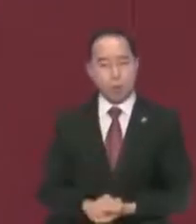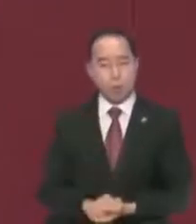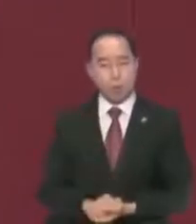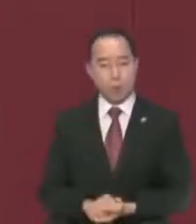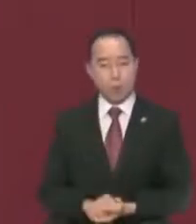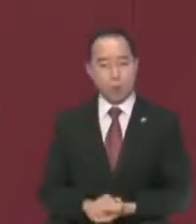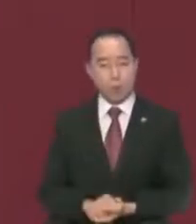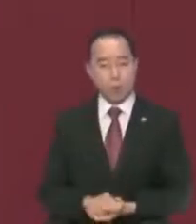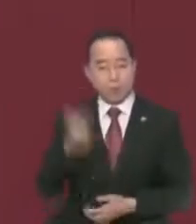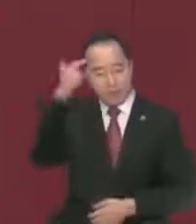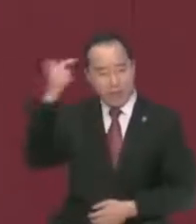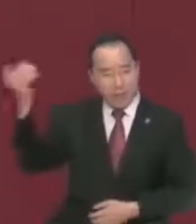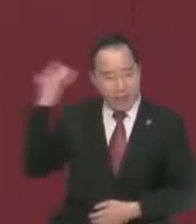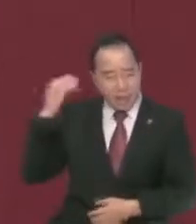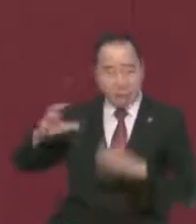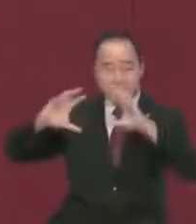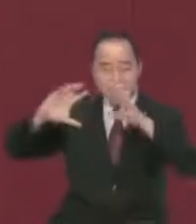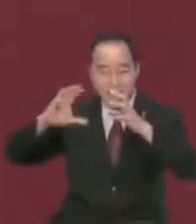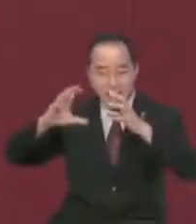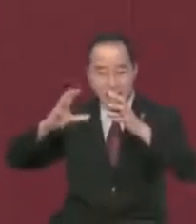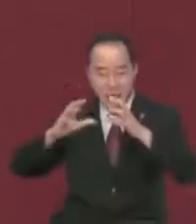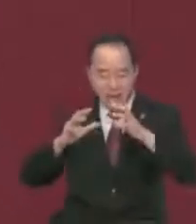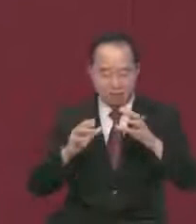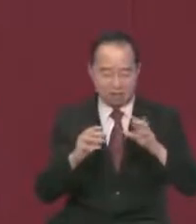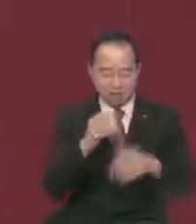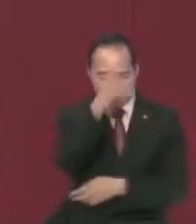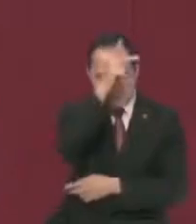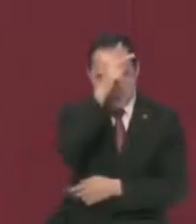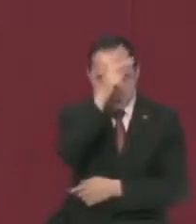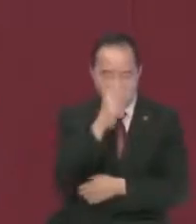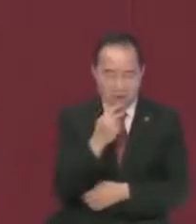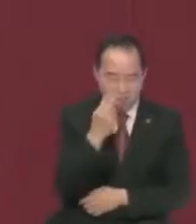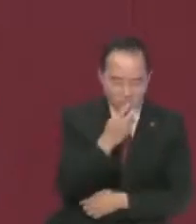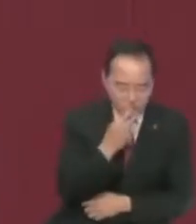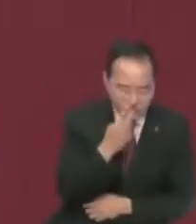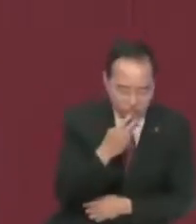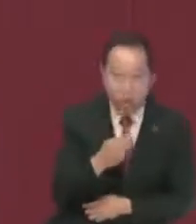야경국가에서 복지국가로, 복지국가에서 행복국가로 발전한